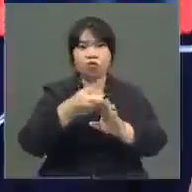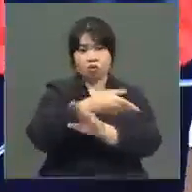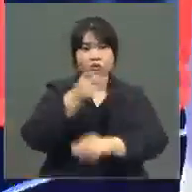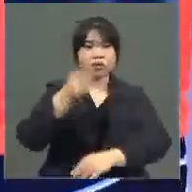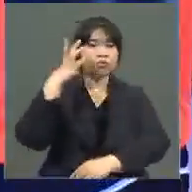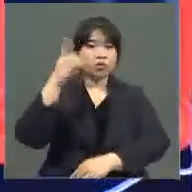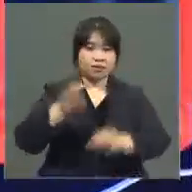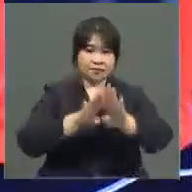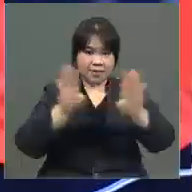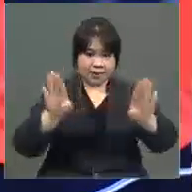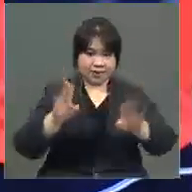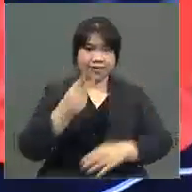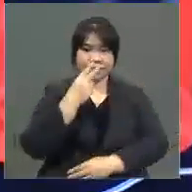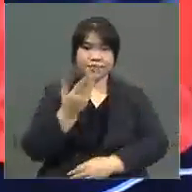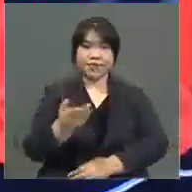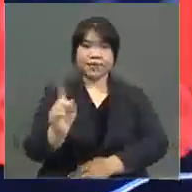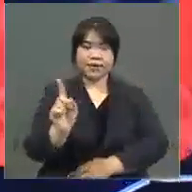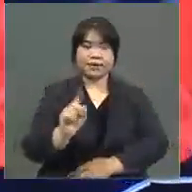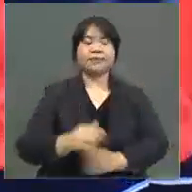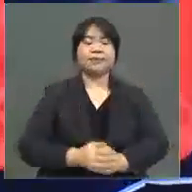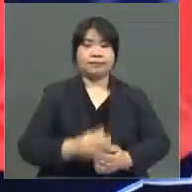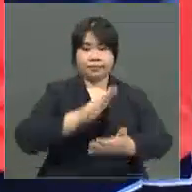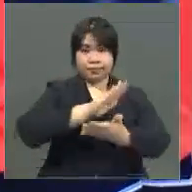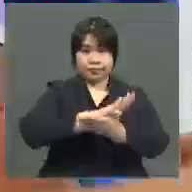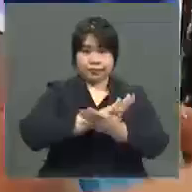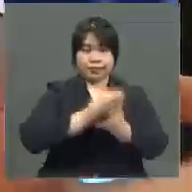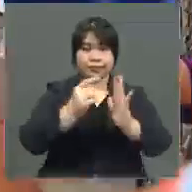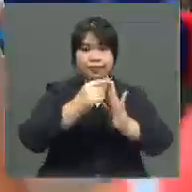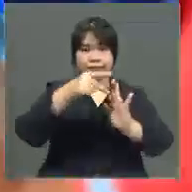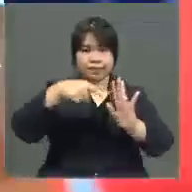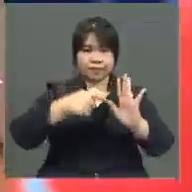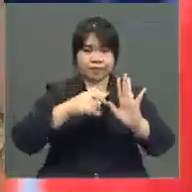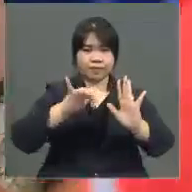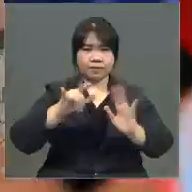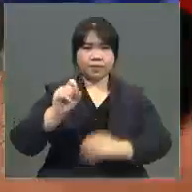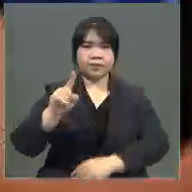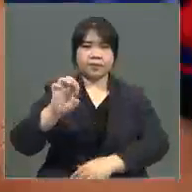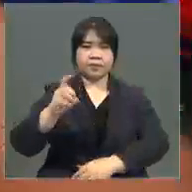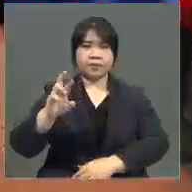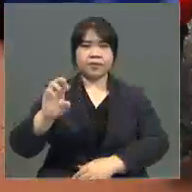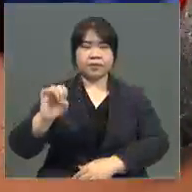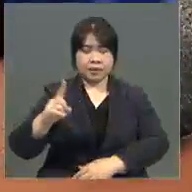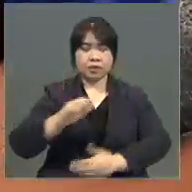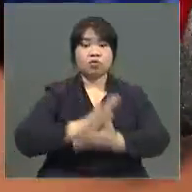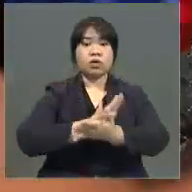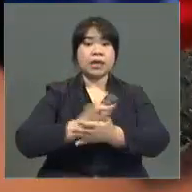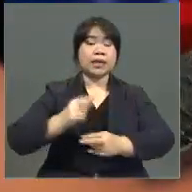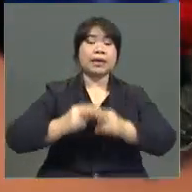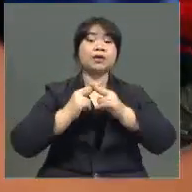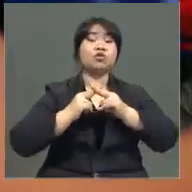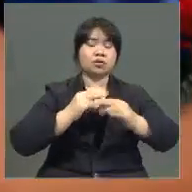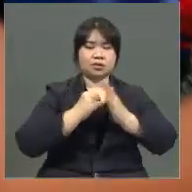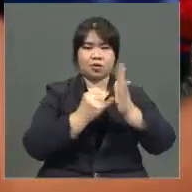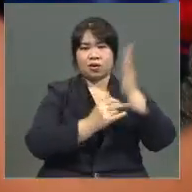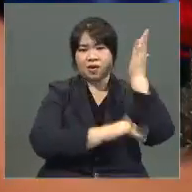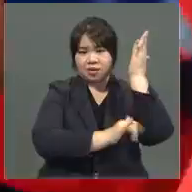พรุ่งนี้โรงเรียนที่คุณผู้ชมเห็นอยู่เนี่ยนะคะคือโรงเรียนเพ็ญสิริเป็นโรงเรียนเอกชนในอำเภอเมืองยะลาค่ะผู้ปกครองไปส่งบุตรหล